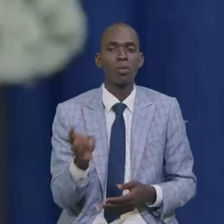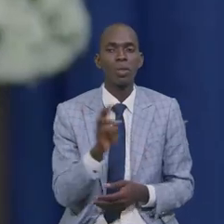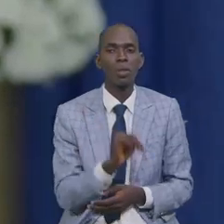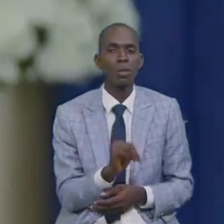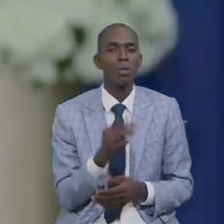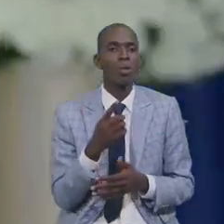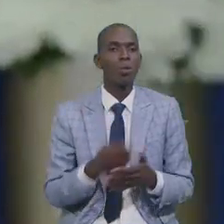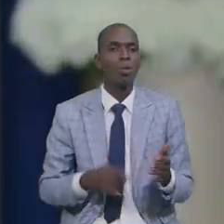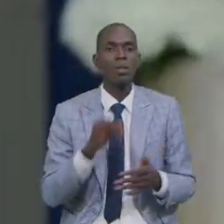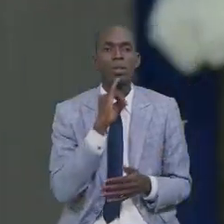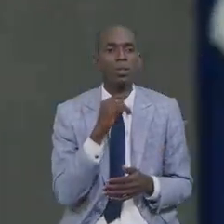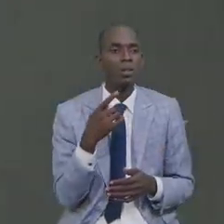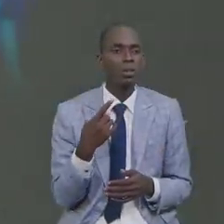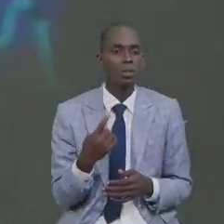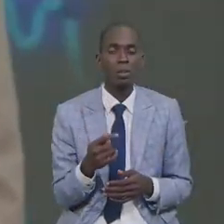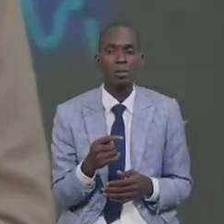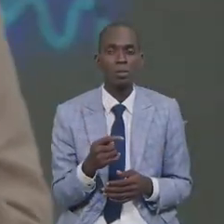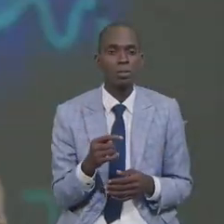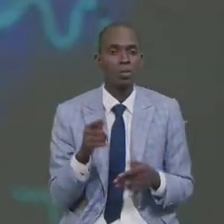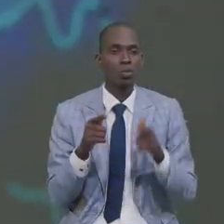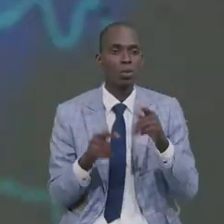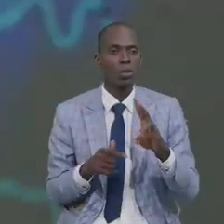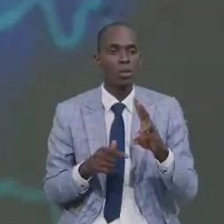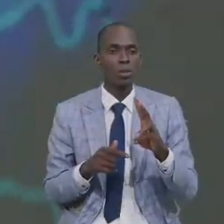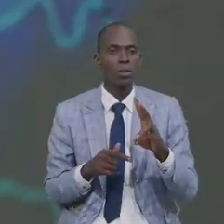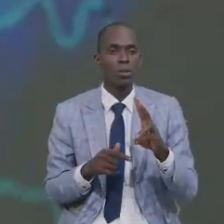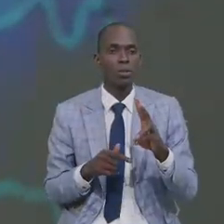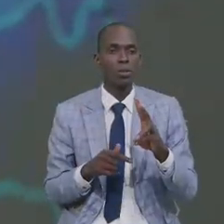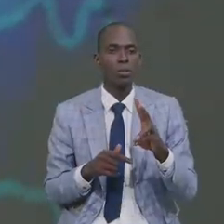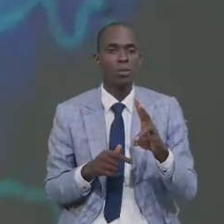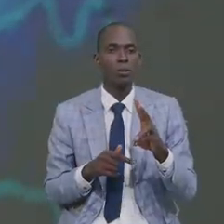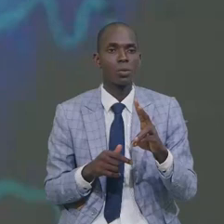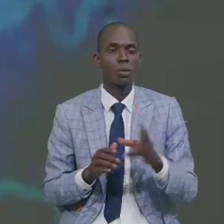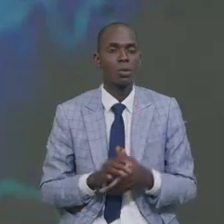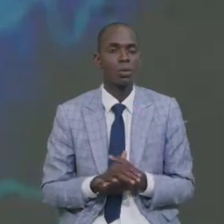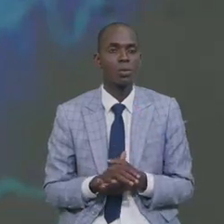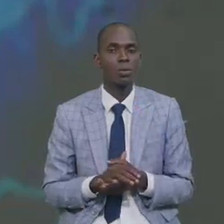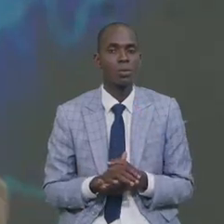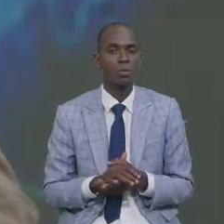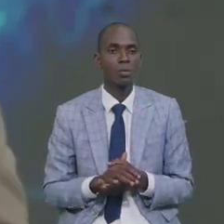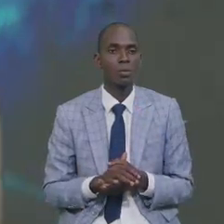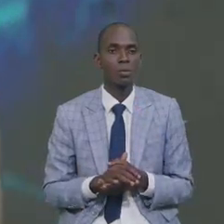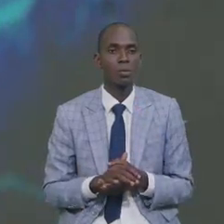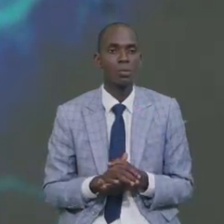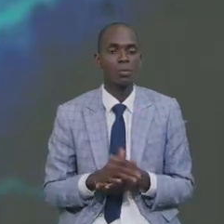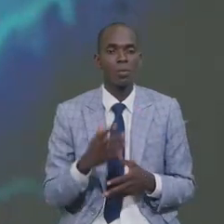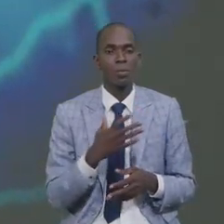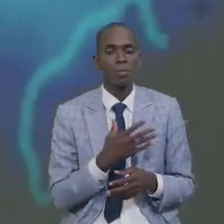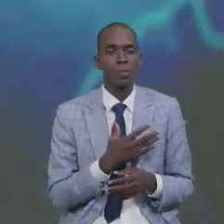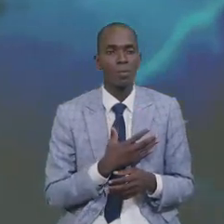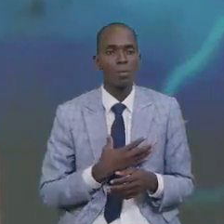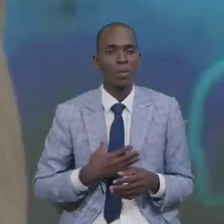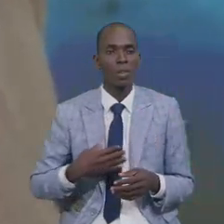l'épreuve. Quelles sont les lois qu'il a faites? Verset 26. Verset 26, il dit, si tu